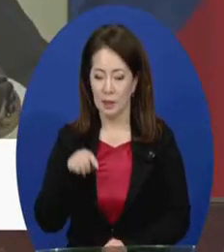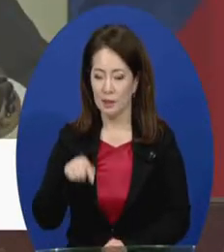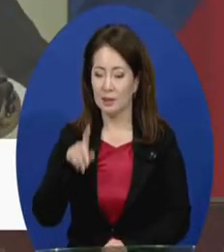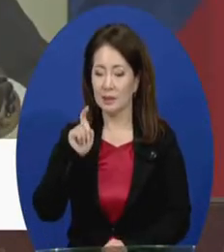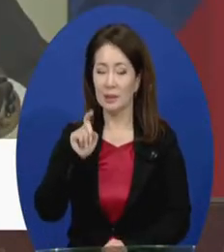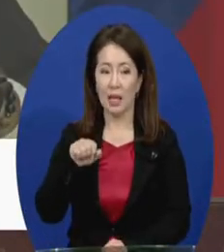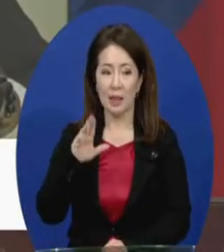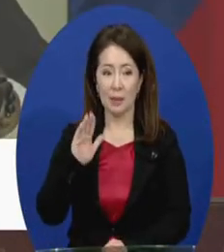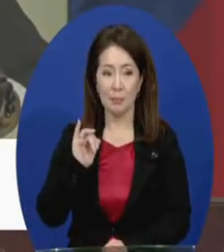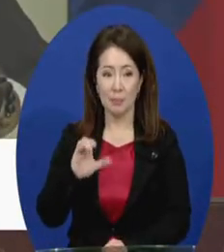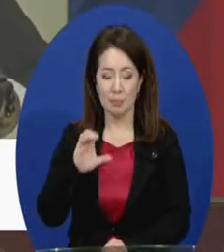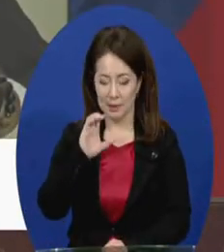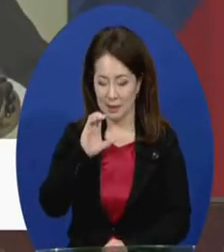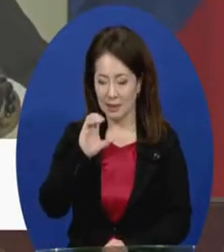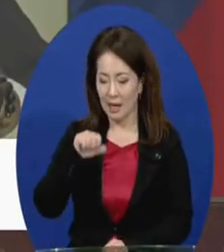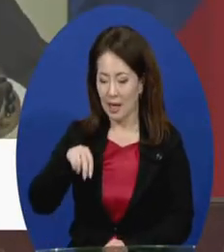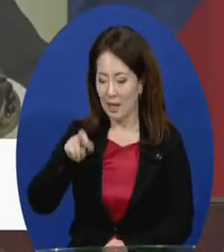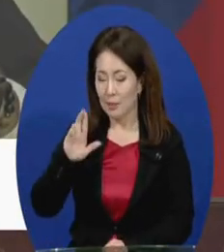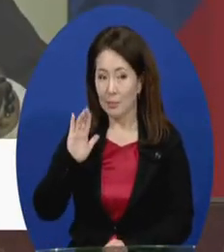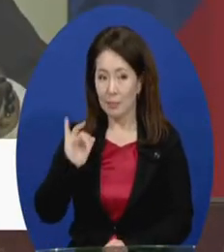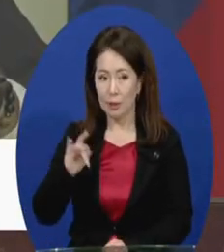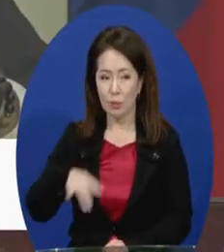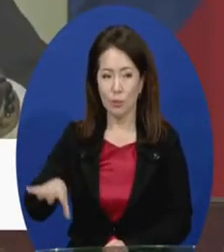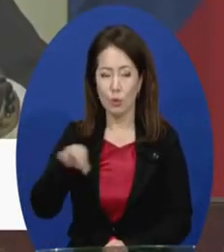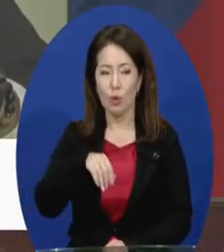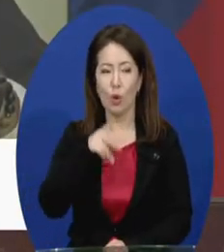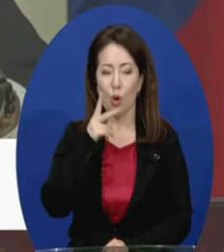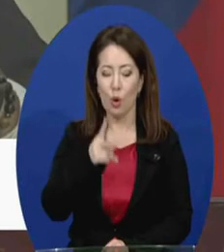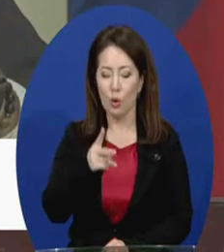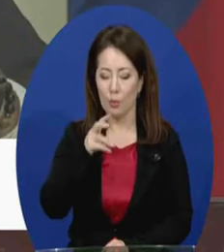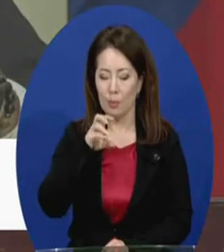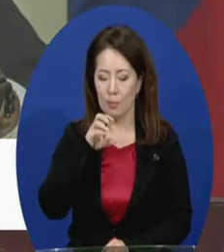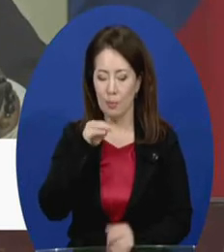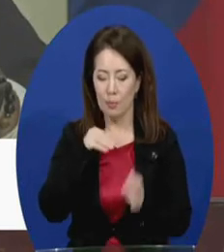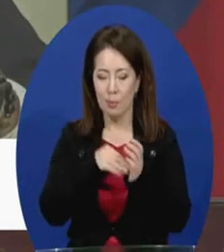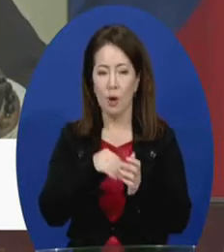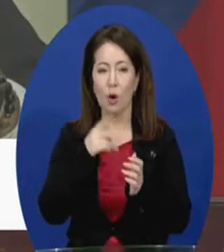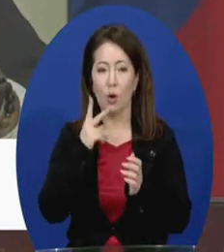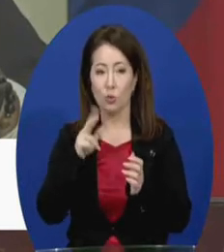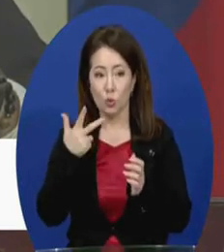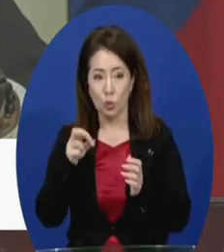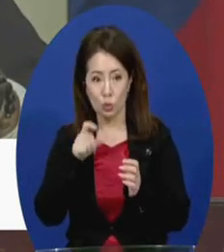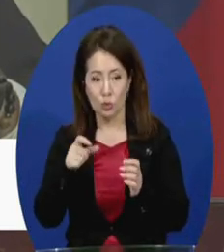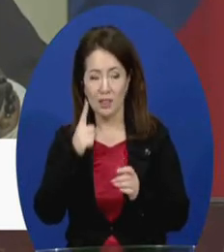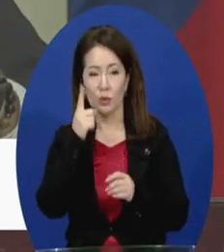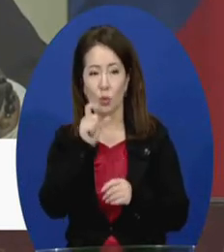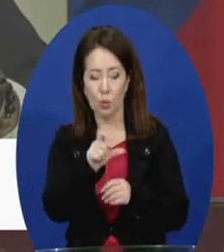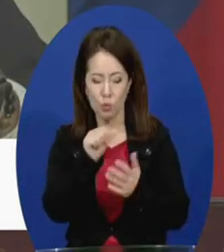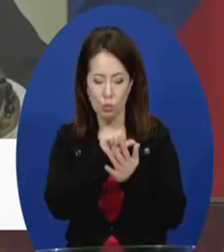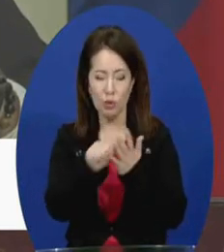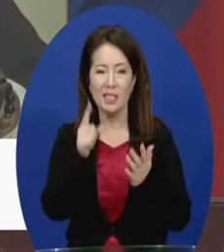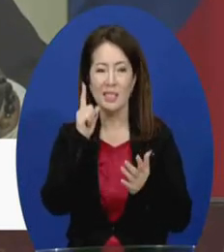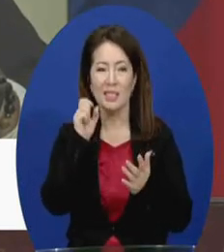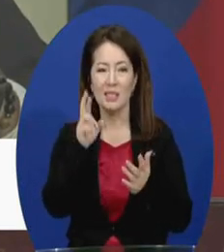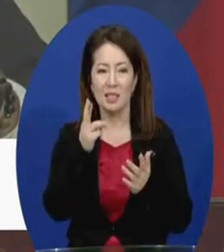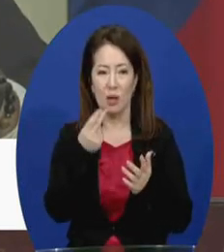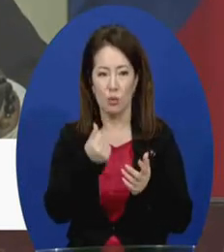Салбарын энэ 2230 эмч ажилчтай тус бүр 1 сая төгрөгийг замун